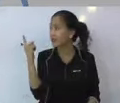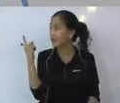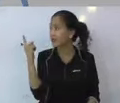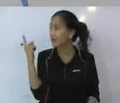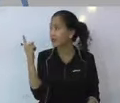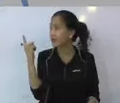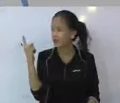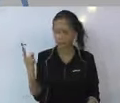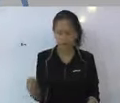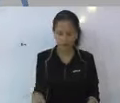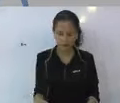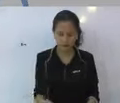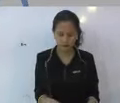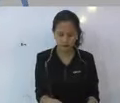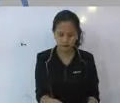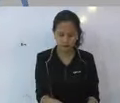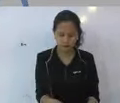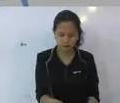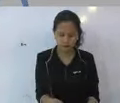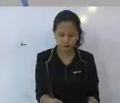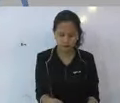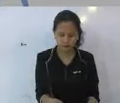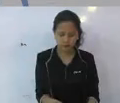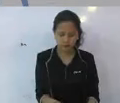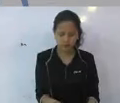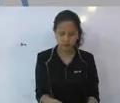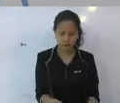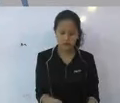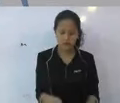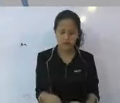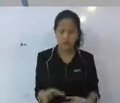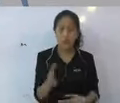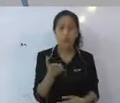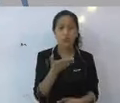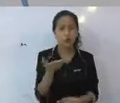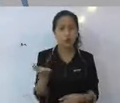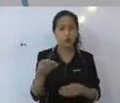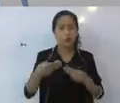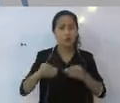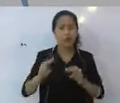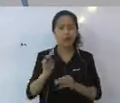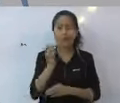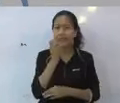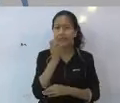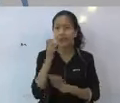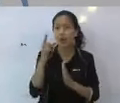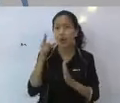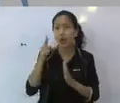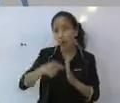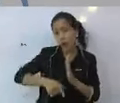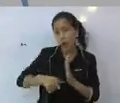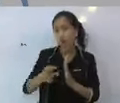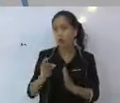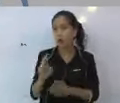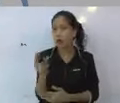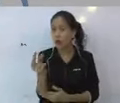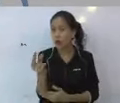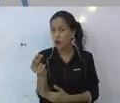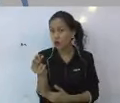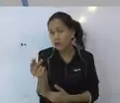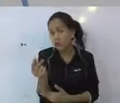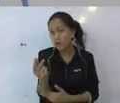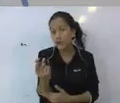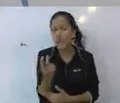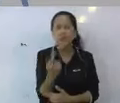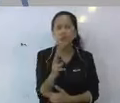Low amounts of or no. Or no. Oo, diba? Ibig sabihin talaga yun, pwede kahit wala ito eh. We can live kahit wala ito mga ito.